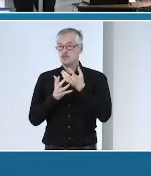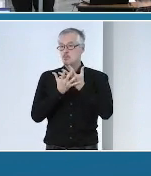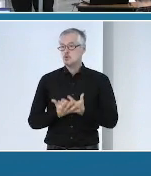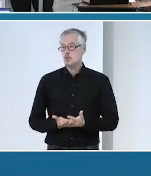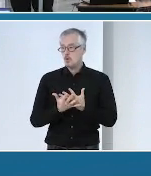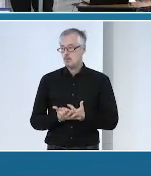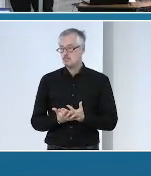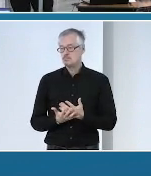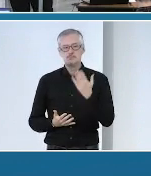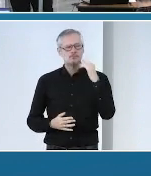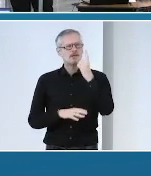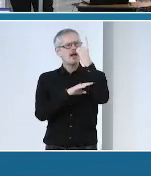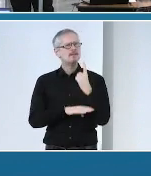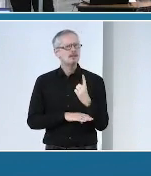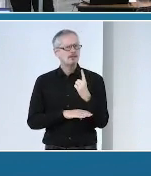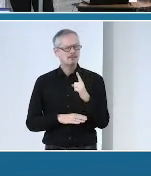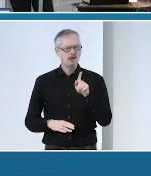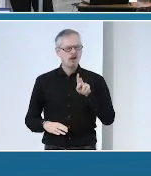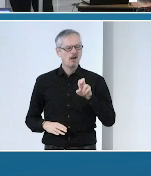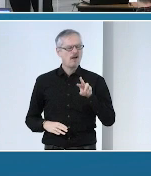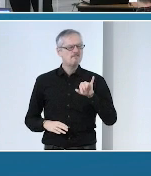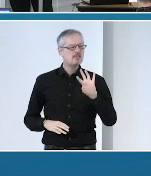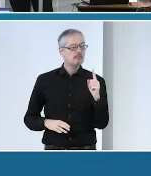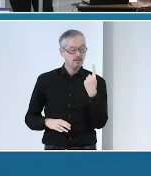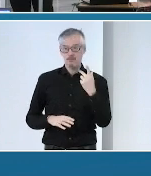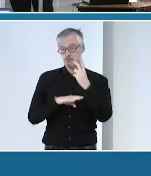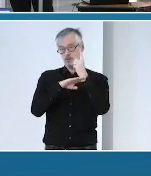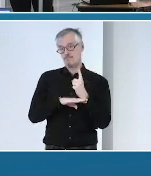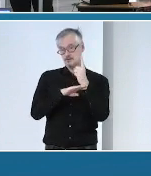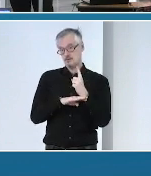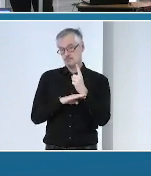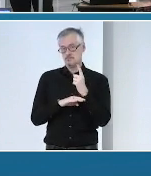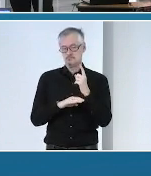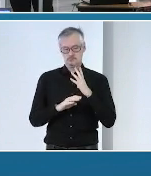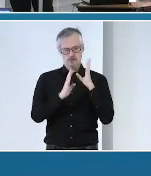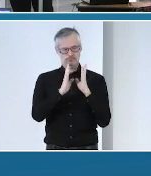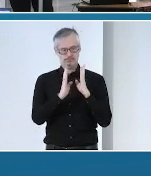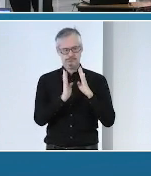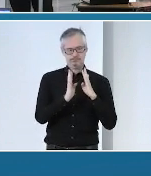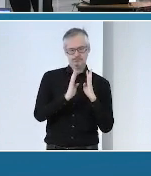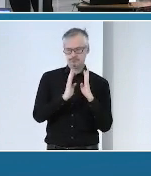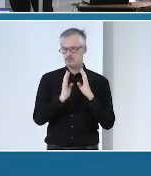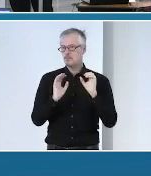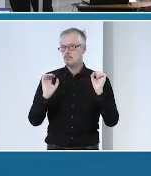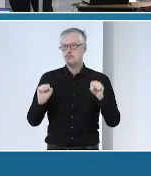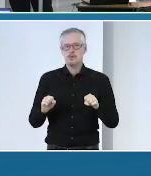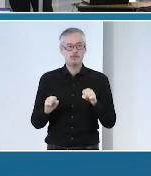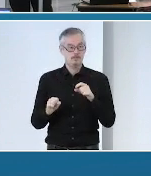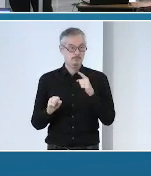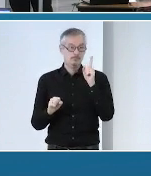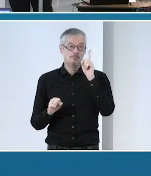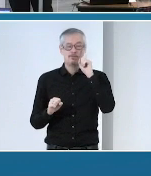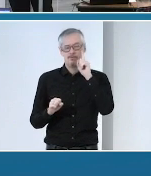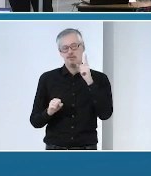pesanteur, c'est quoi? C'est la force de gravité, l'attraction terrestre. Et cette force de gravité, c'est une